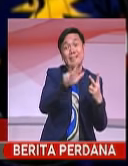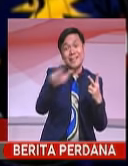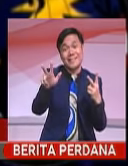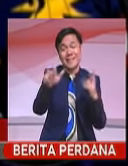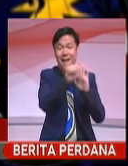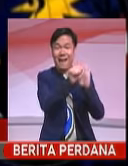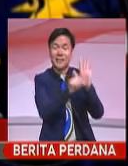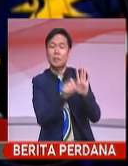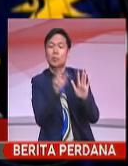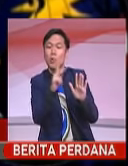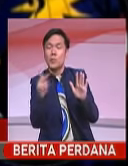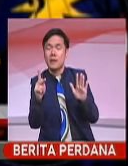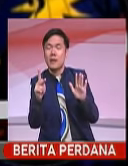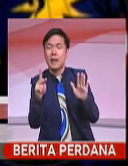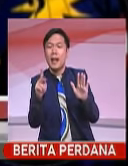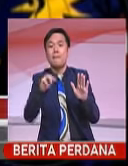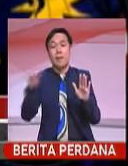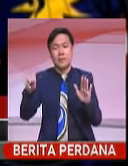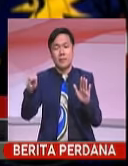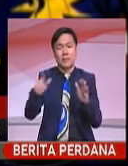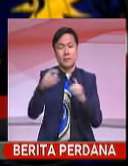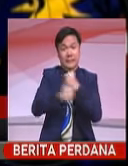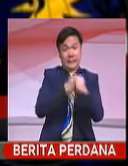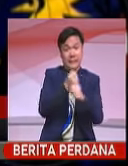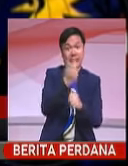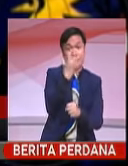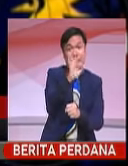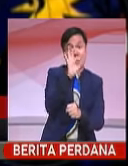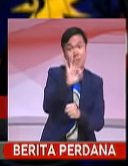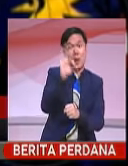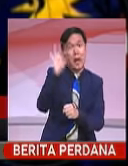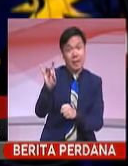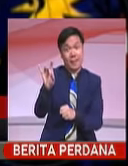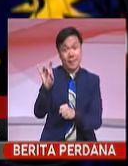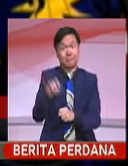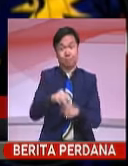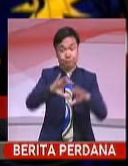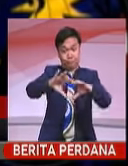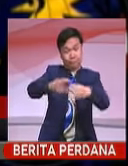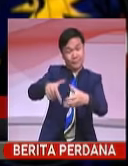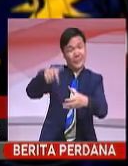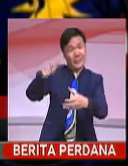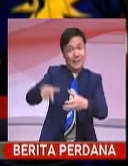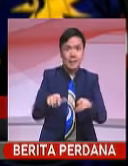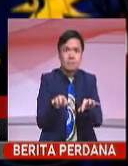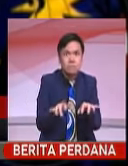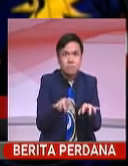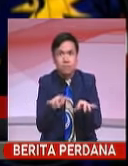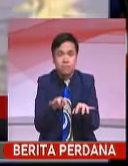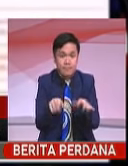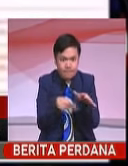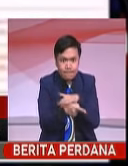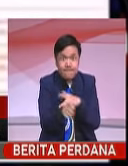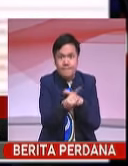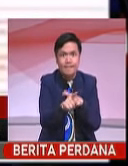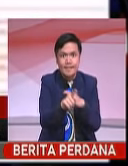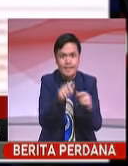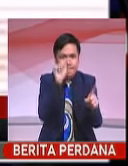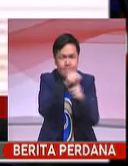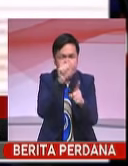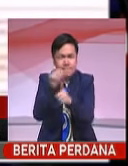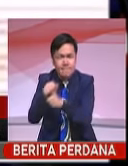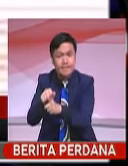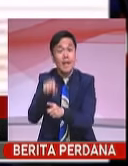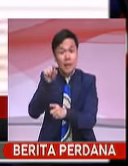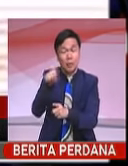Akta Komunikasi dan Multimedia 1998. Kumpulan penggodam Anonymous Malaysia sebelum ini membuat